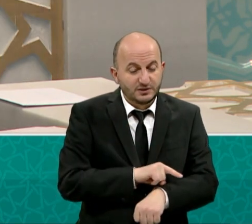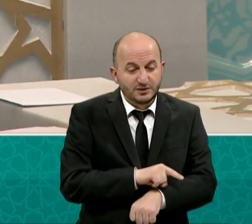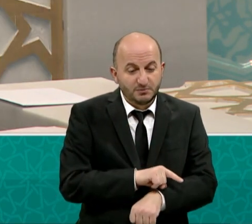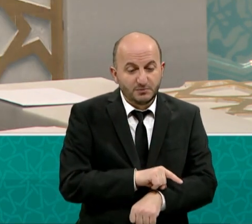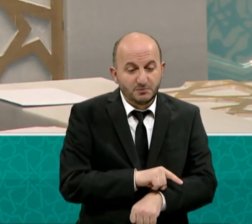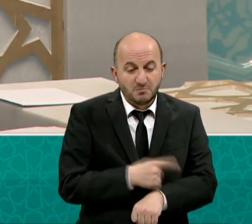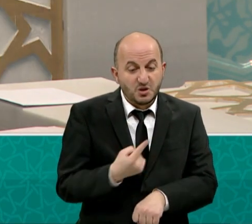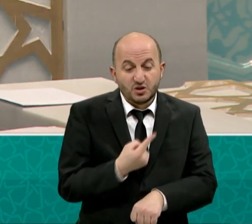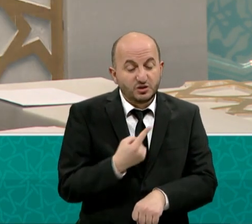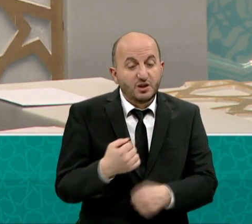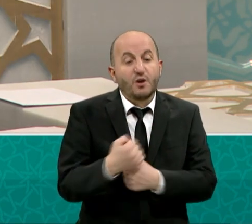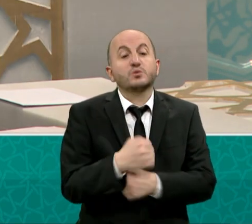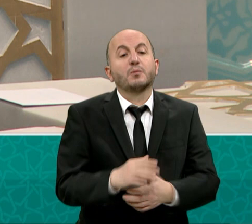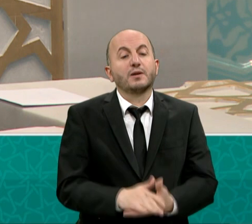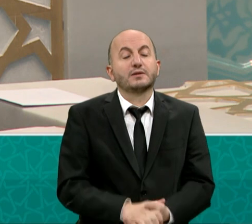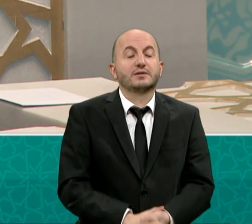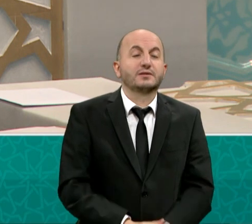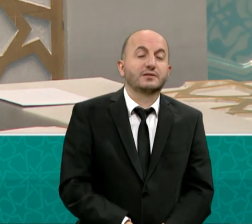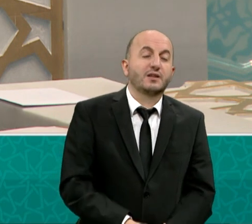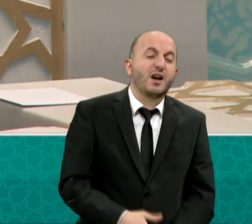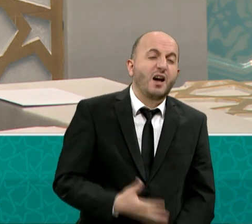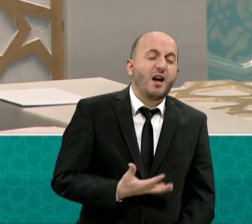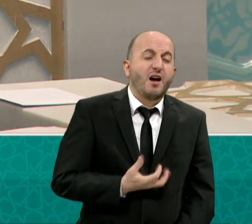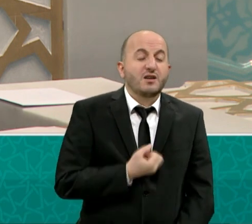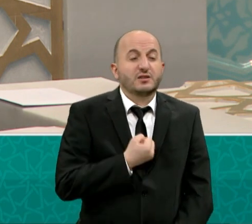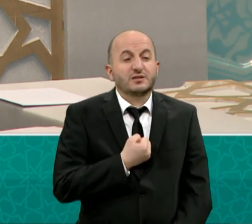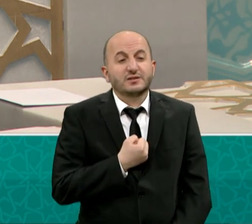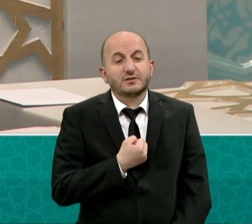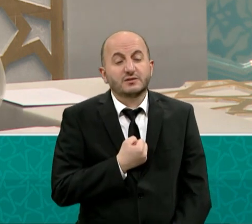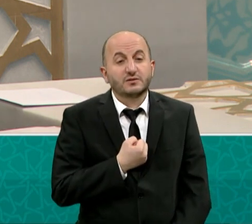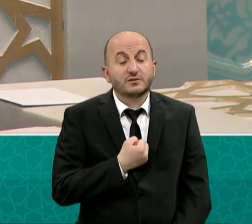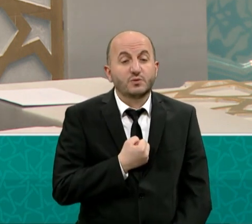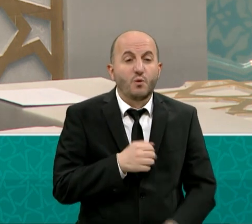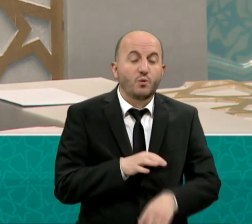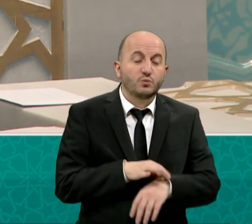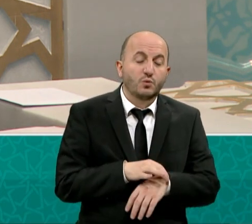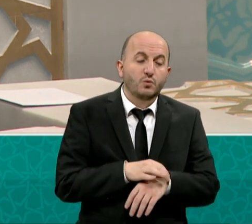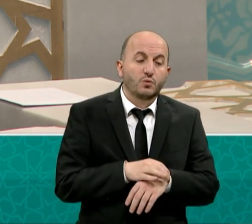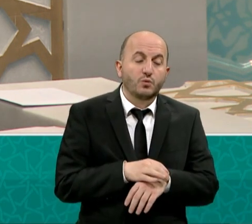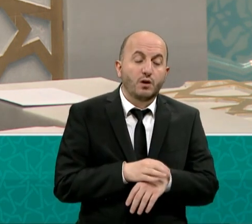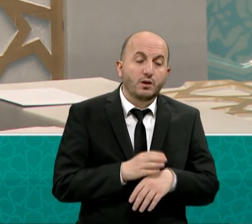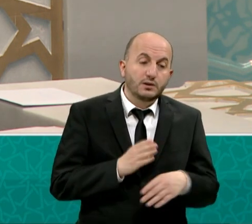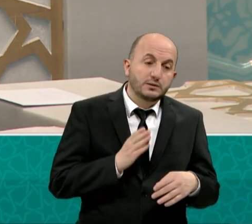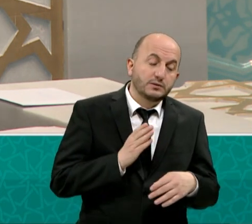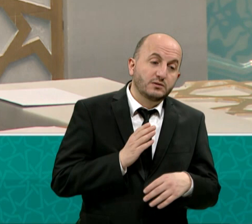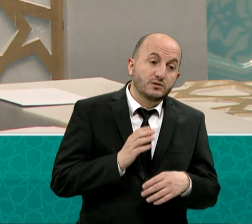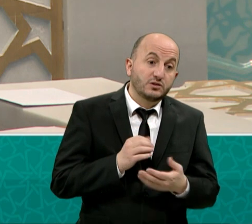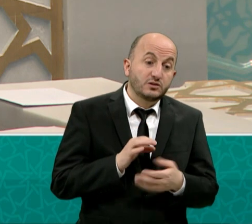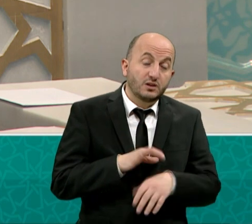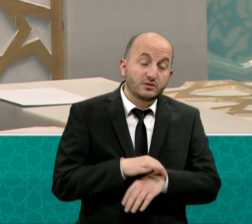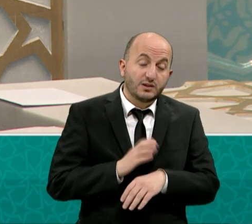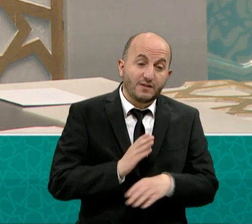sabır ibadeti devreye girer. Ağrınız, acınız var. Bütün tıbbi çarelere başvurdunuz. Hastalık devam ediyor. İşte orada